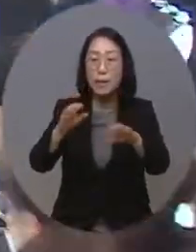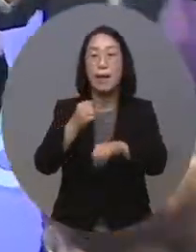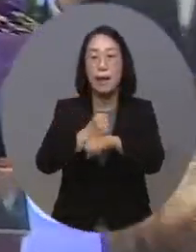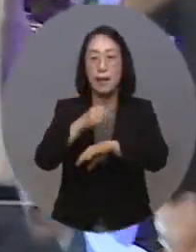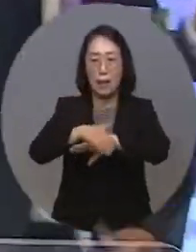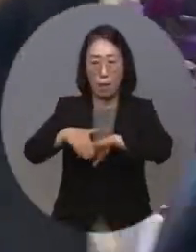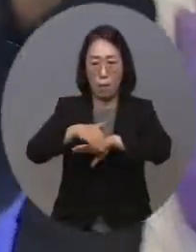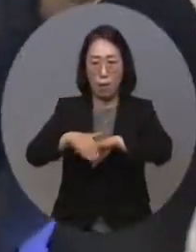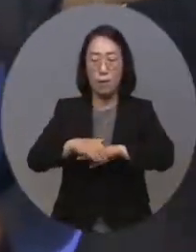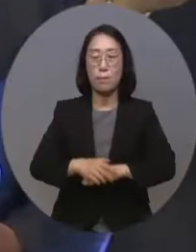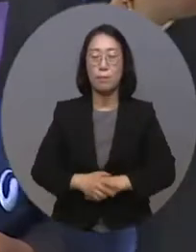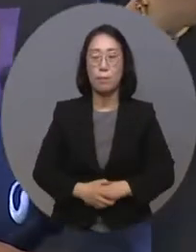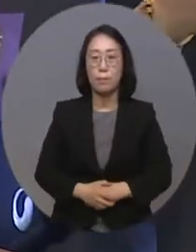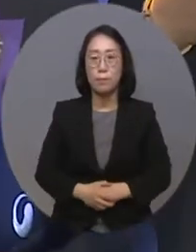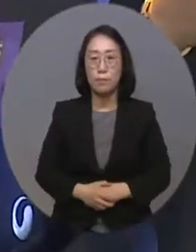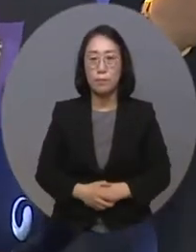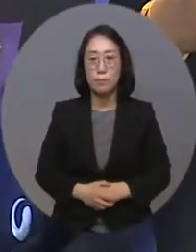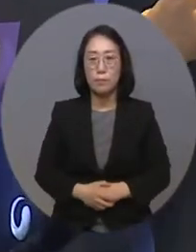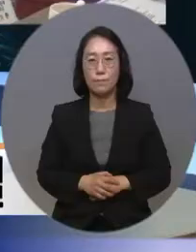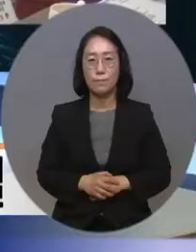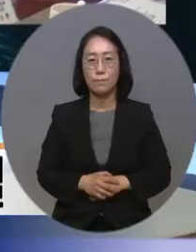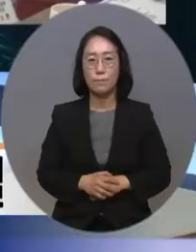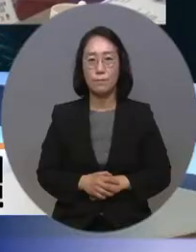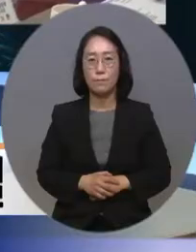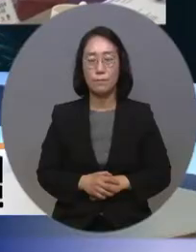복지TV 뉴스 박순용입니다.